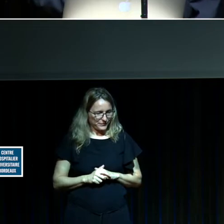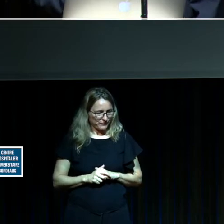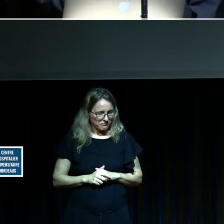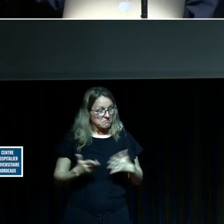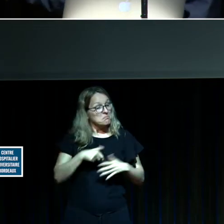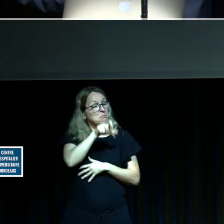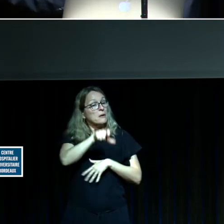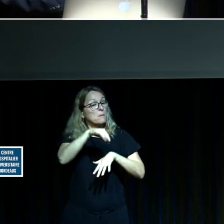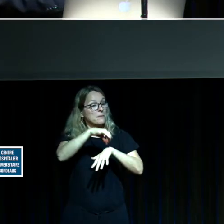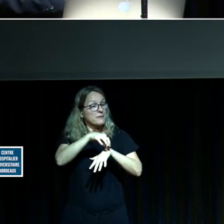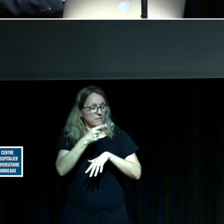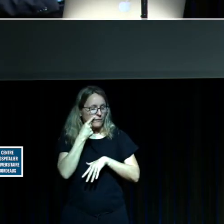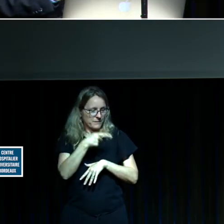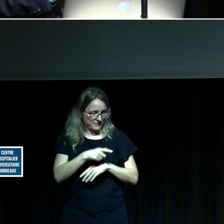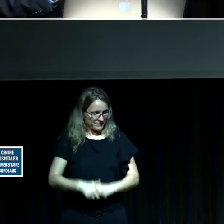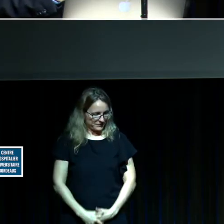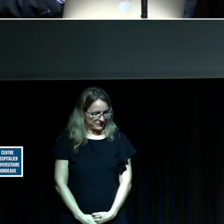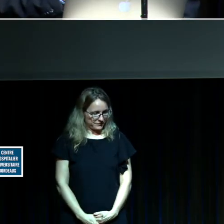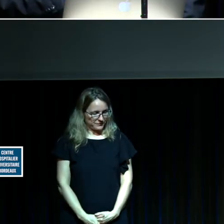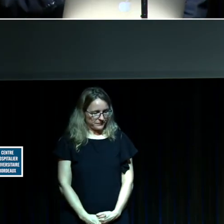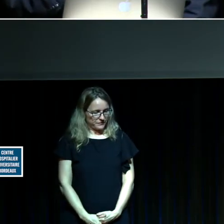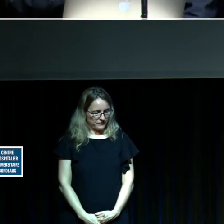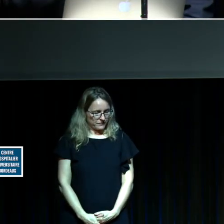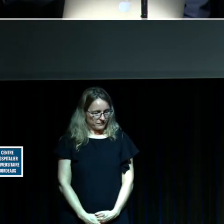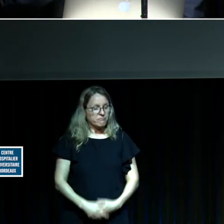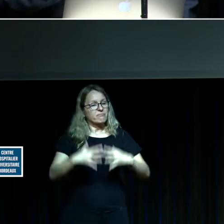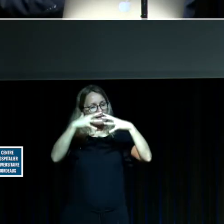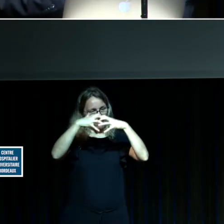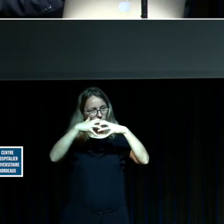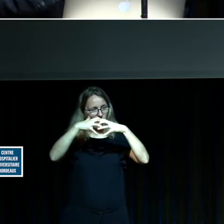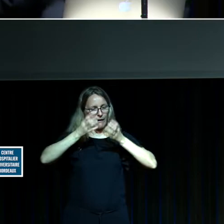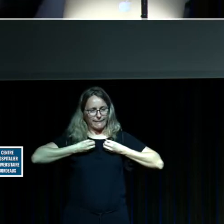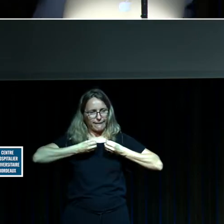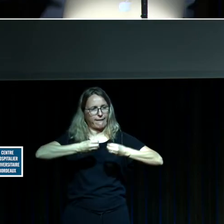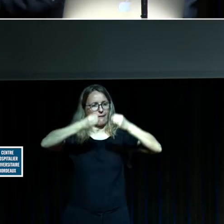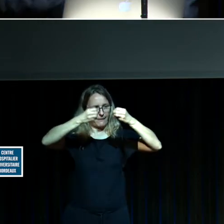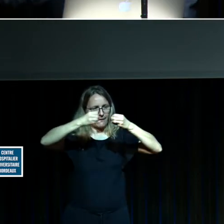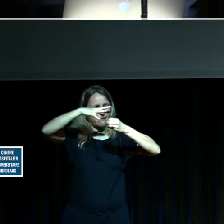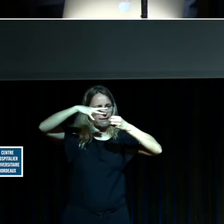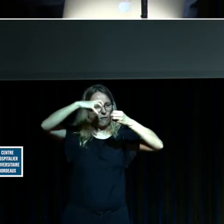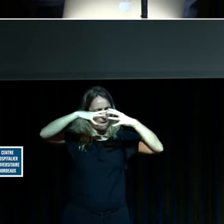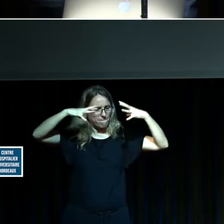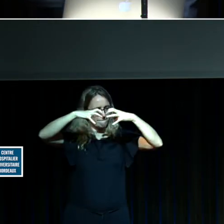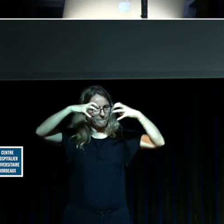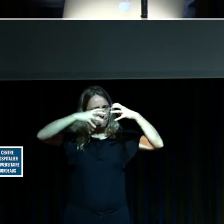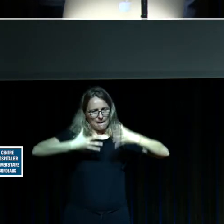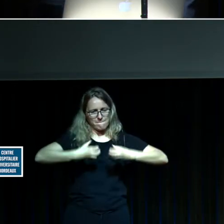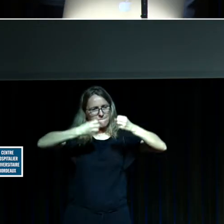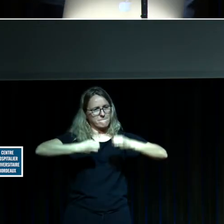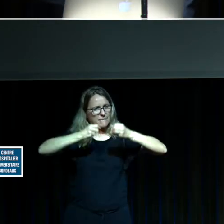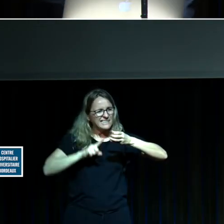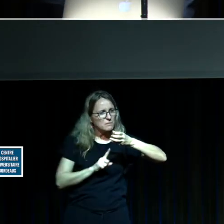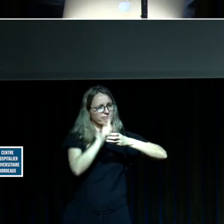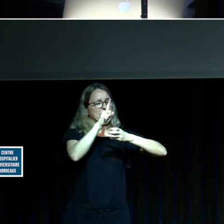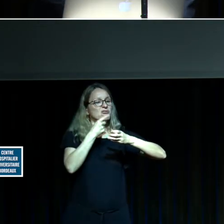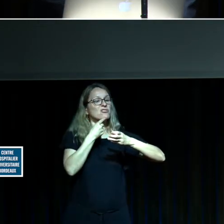un patient, on va le voir en coupe, vous allez voir le cerveau, les artères, le sang qui pulse, et puis on voit un caillot qui va partir du cœur,